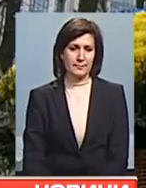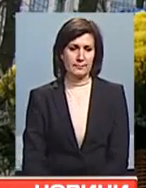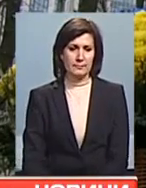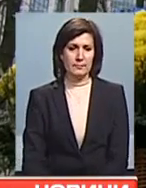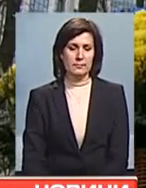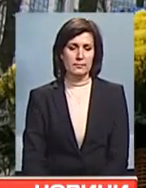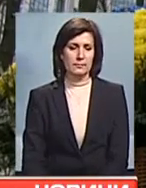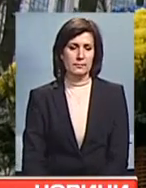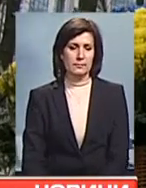Самойлов перше національний